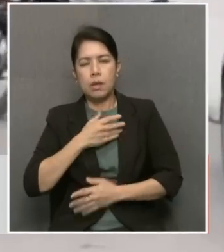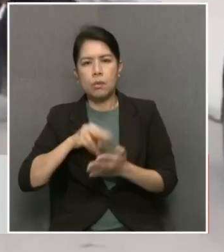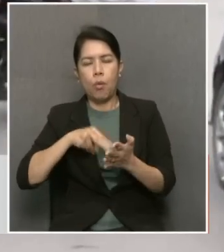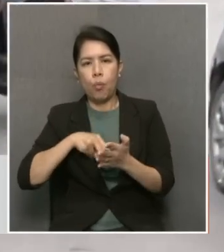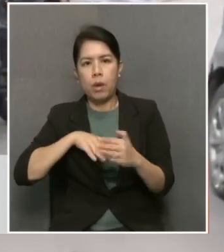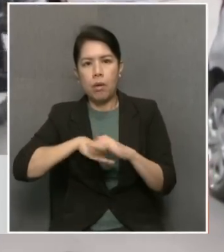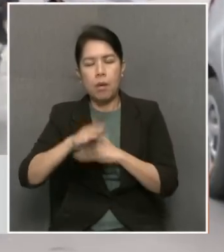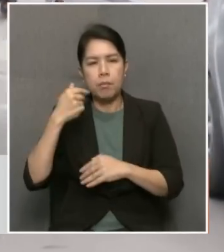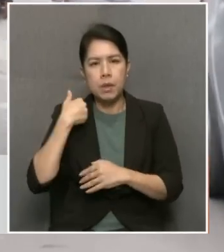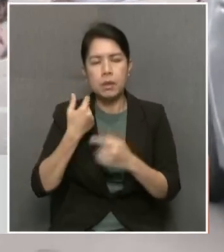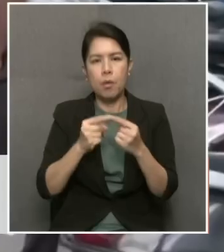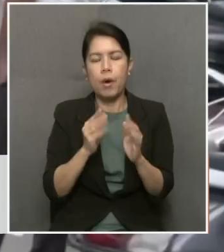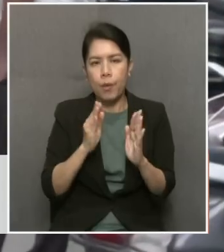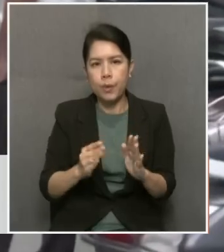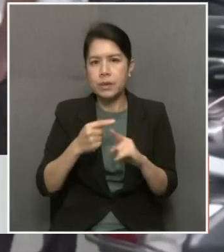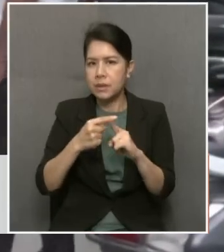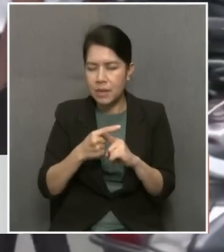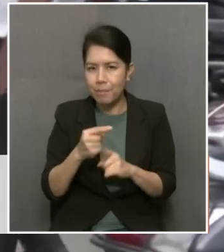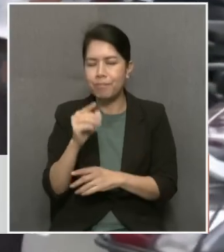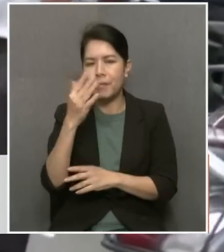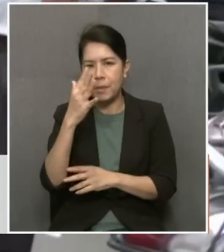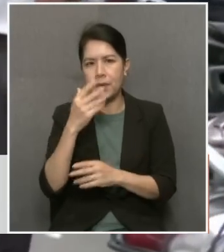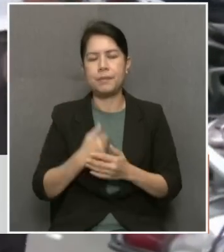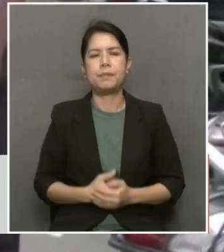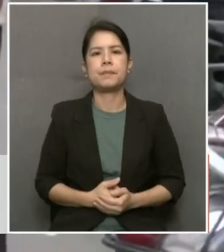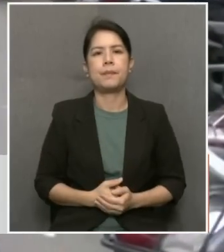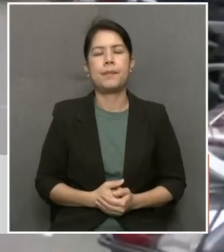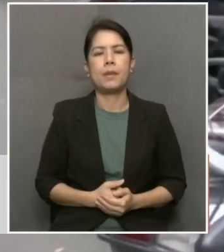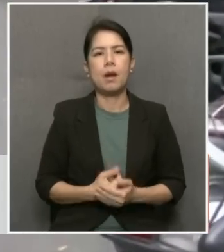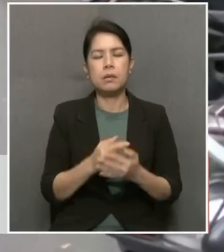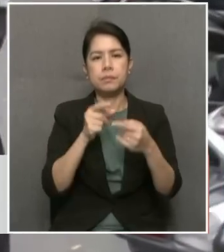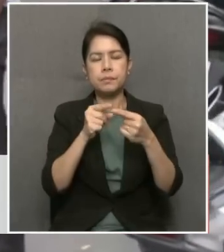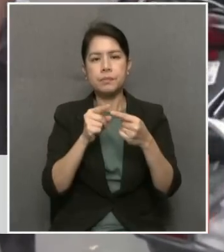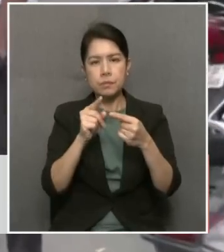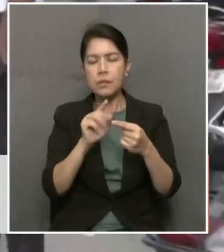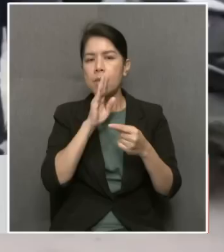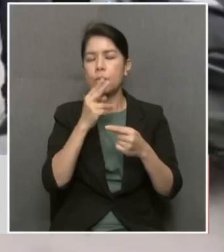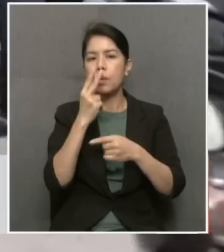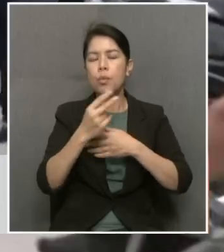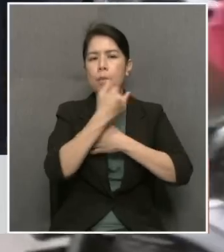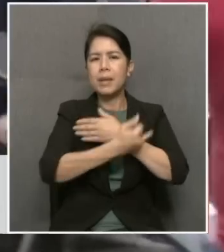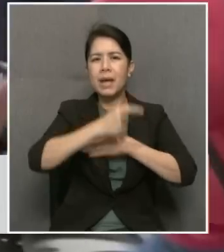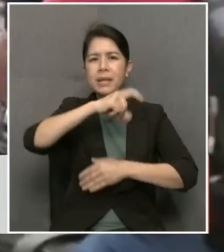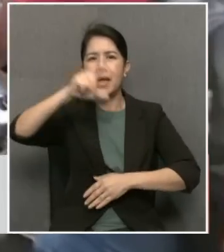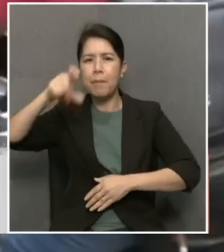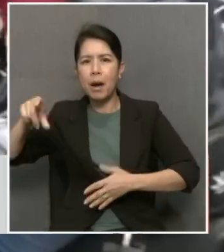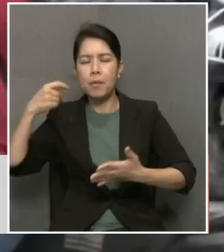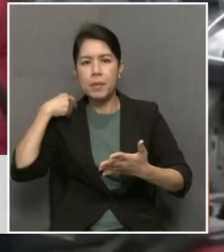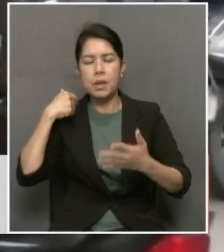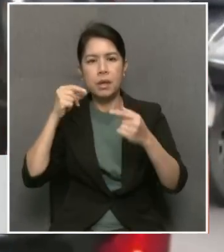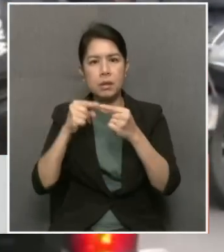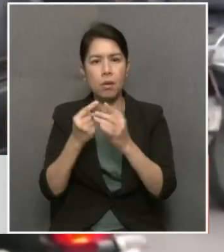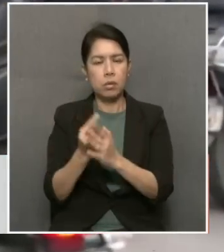ต่ไม่มีรายงานผู้บาดเจ็บหรือความเสียหายในอินเดียนะครับเนปาลเนี่ยถ้าย้อนกลับไปในอดีตเคยเกิดแผ่นดินไหวขนาดใหญ่